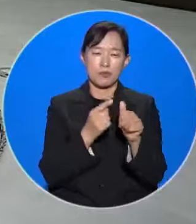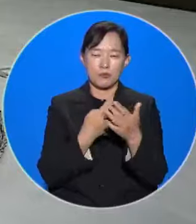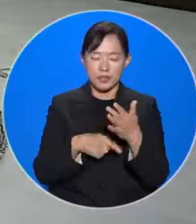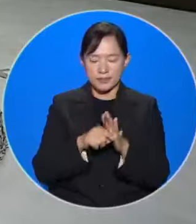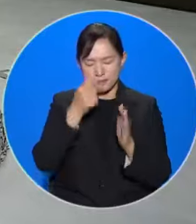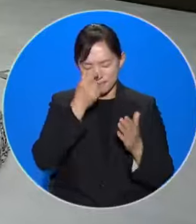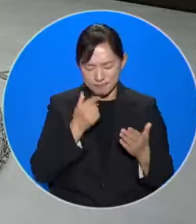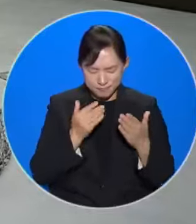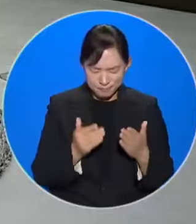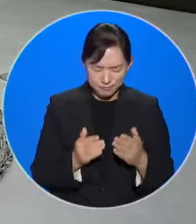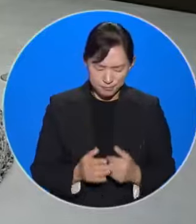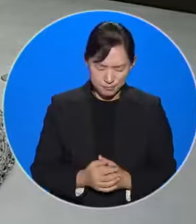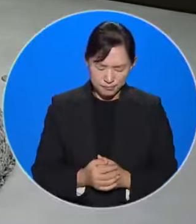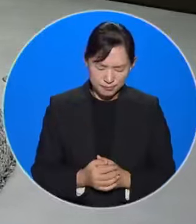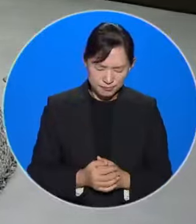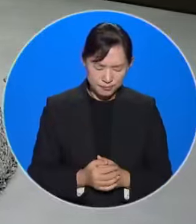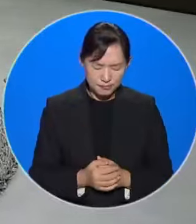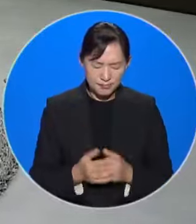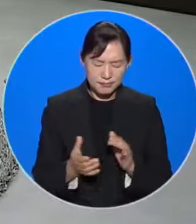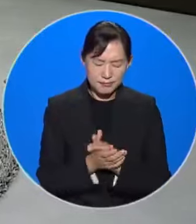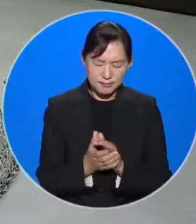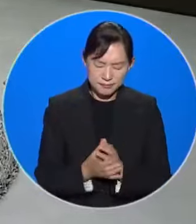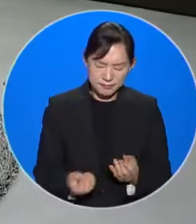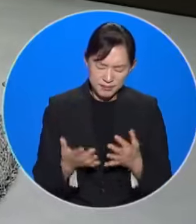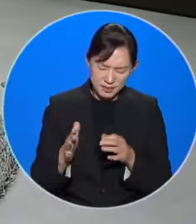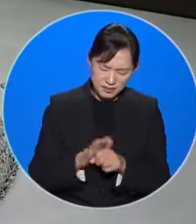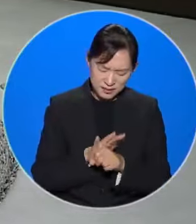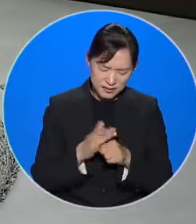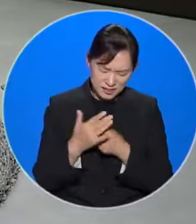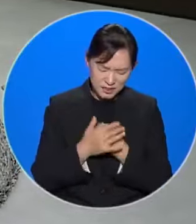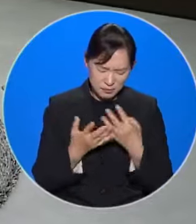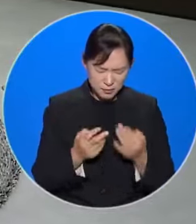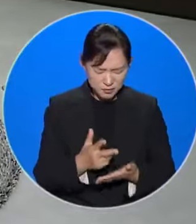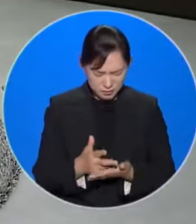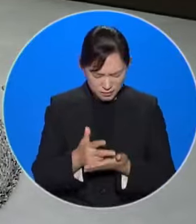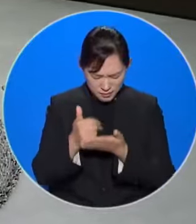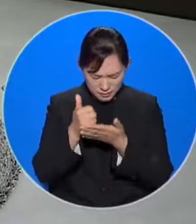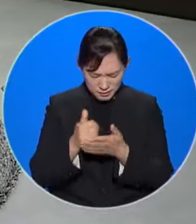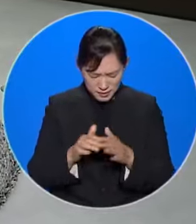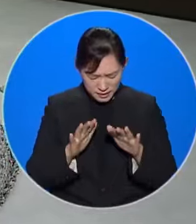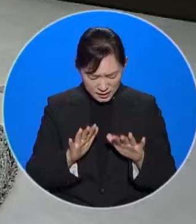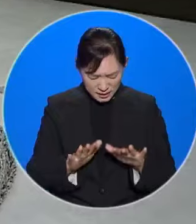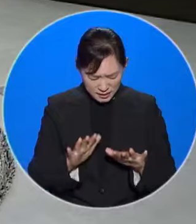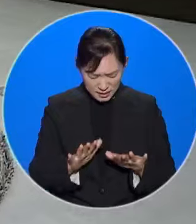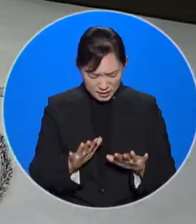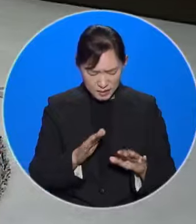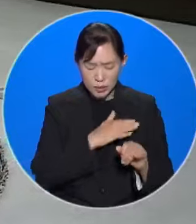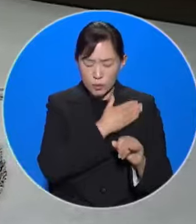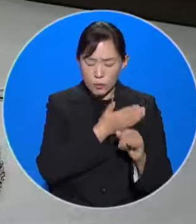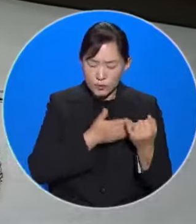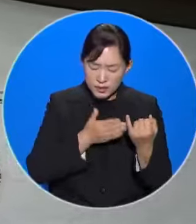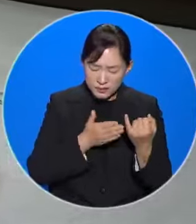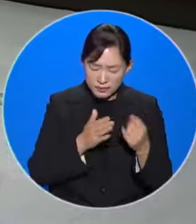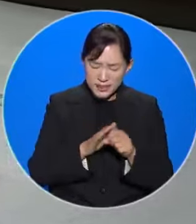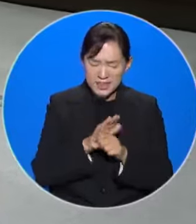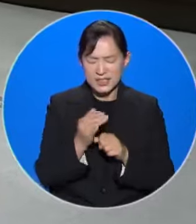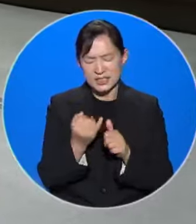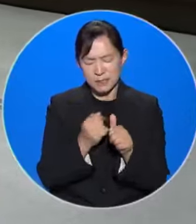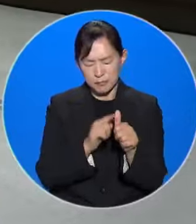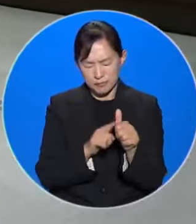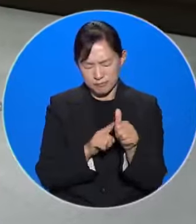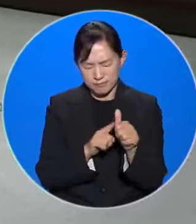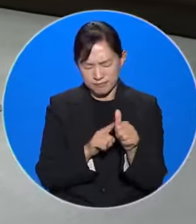기도하겠습니다, 권사님. 할렐루야, 사랑과 은혜가 많으신 주님. 이 시간 우리 이동금 권사님, 사랑한 남편분을 위해